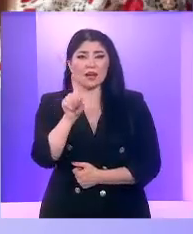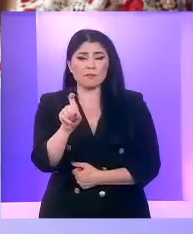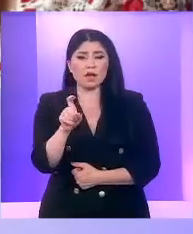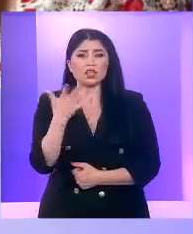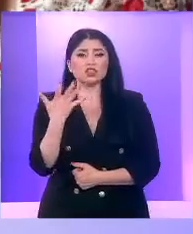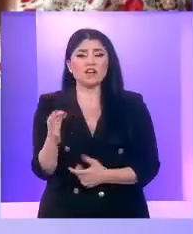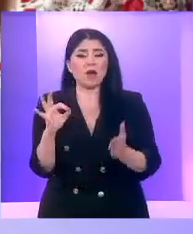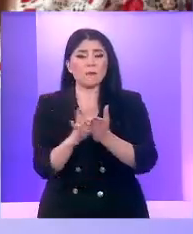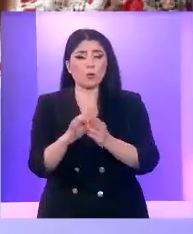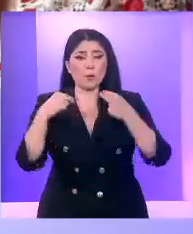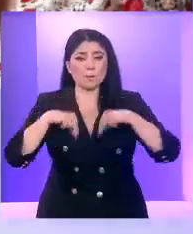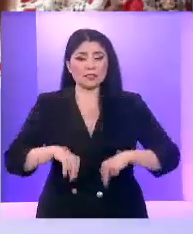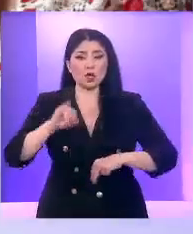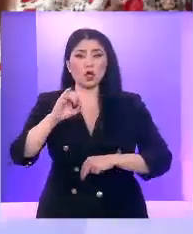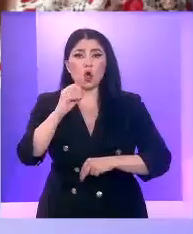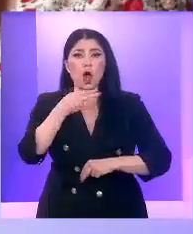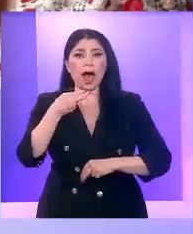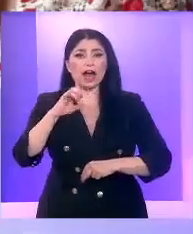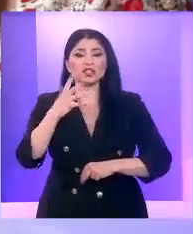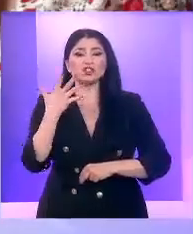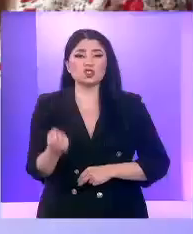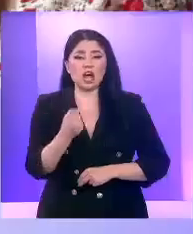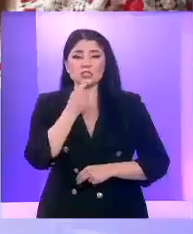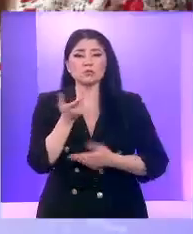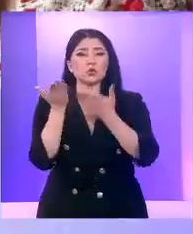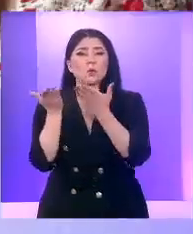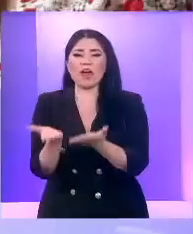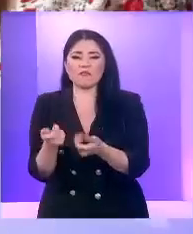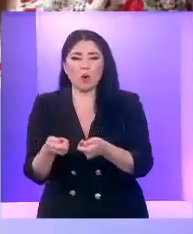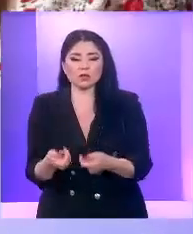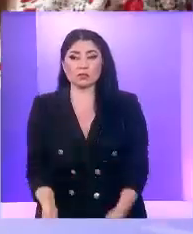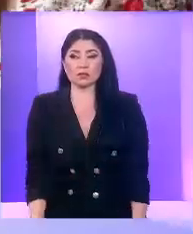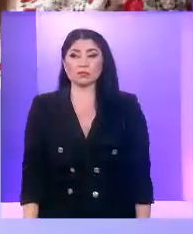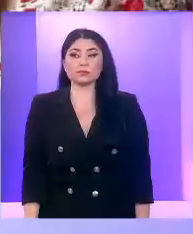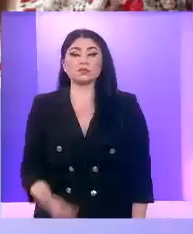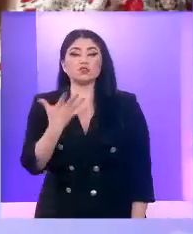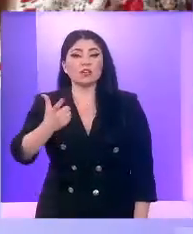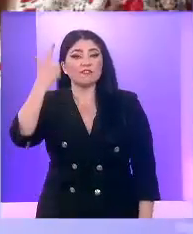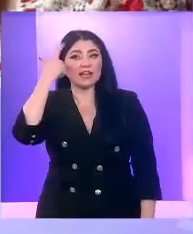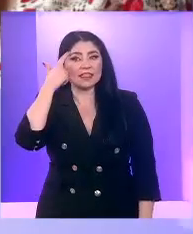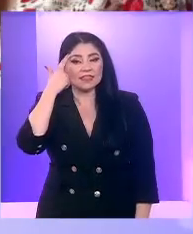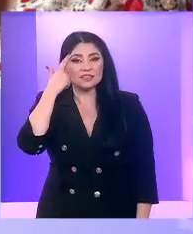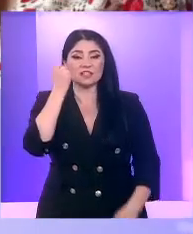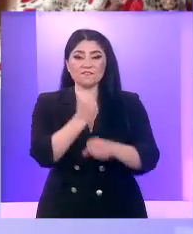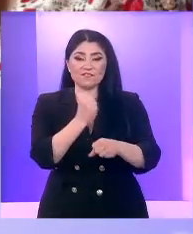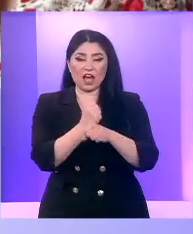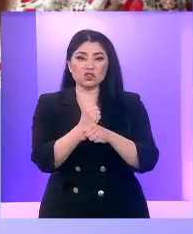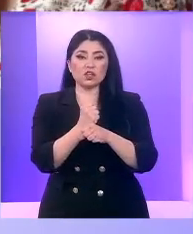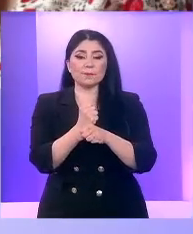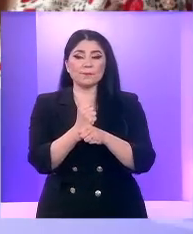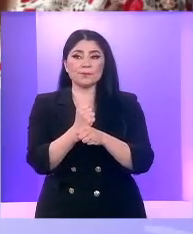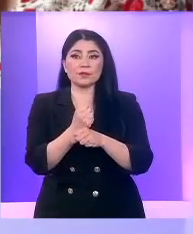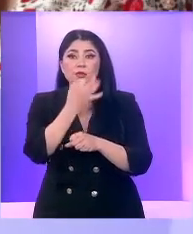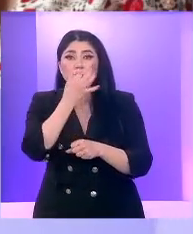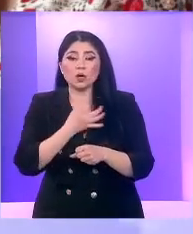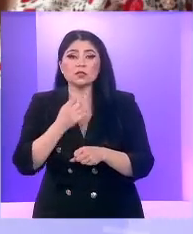ce v-a propus președintele Iohannis, ce ați răspuns dumneavoastră, ce vă gândiți să facem,